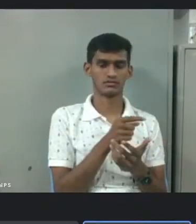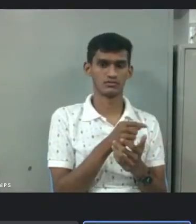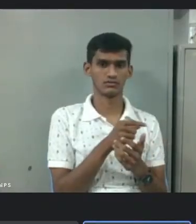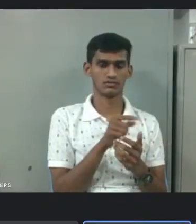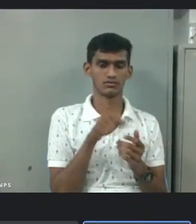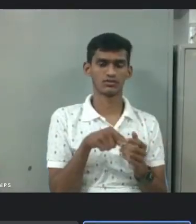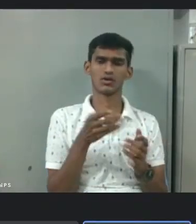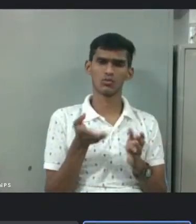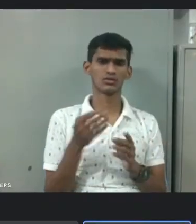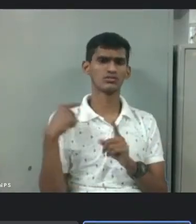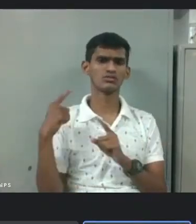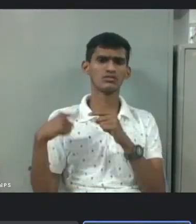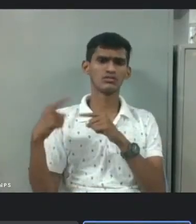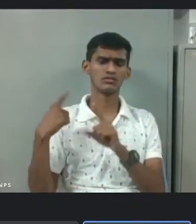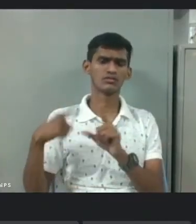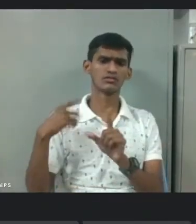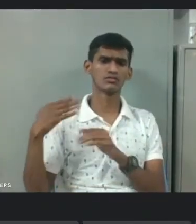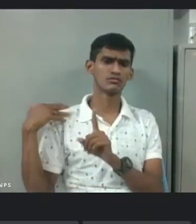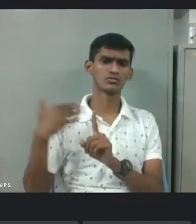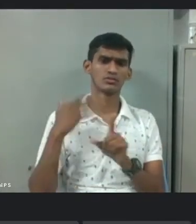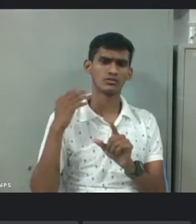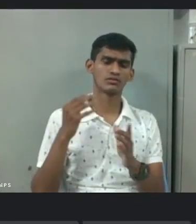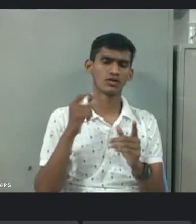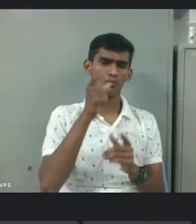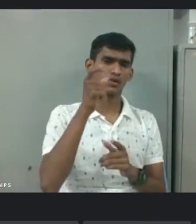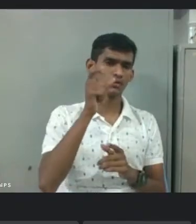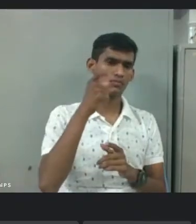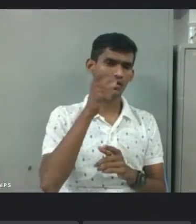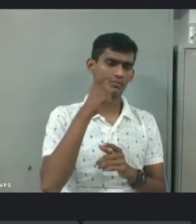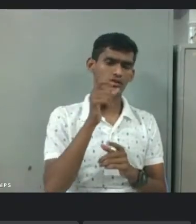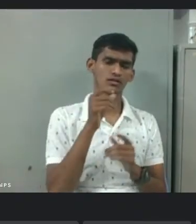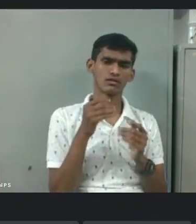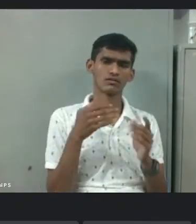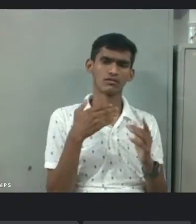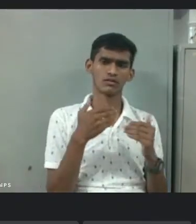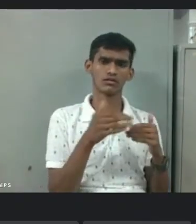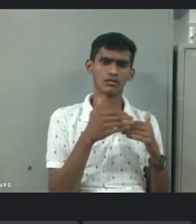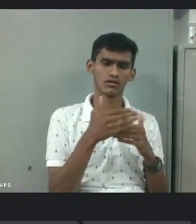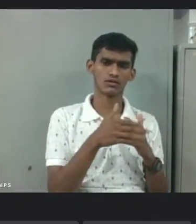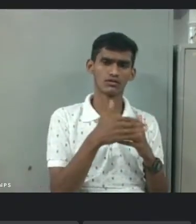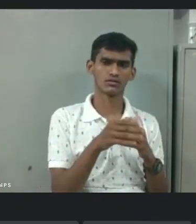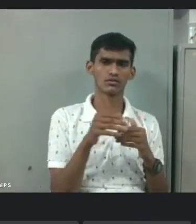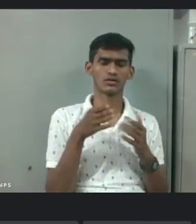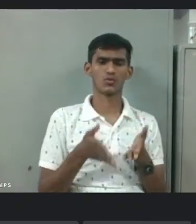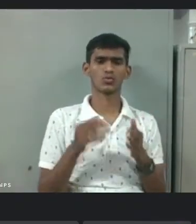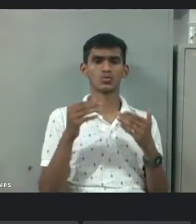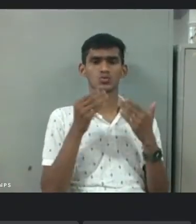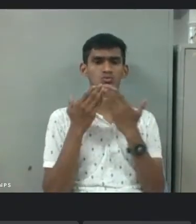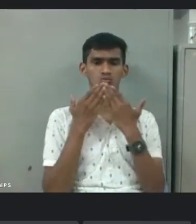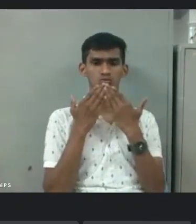എഴുതി കൊടുക്കാറുണ്ട്. പഞ്ചായത്തിലൊക്കെ നല്ല രീതിയിൽ ബഡ്സ് സ്കൂളും ഒക്കെ തുടങ്ങിയിട്ടുണ്ട്. അതിലിപ്പോ പലപ്പോഴും അമലയാണ് സപ്പോർട്ട് ചെയ്യുന്നത്.